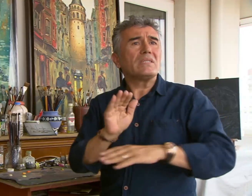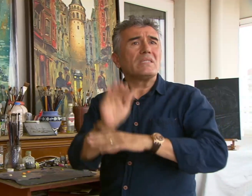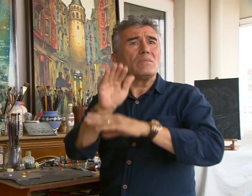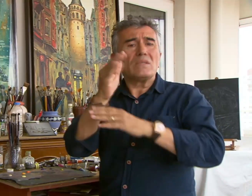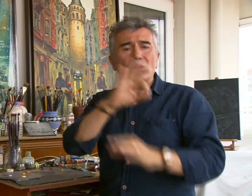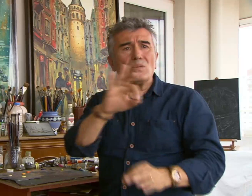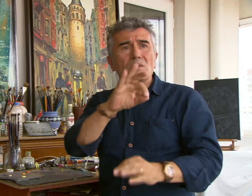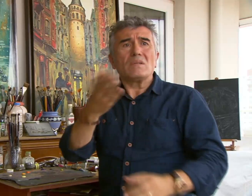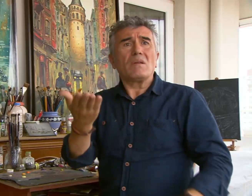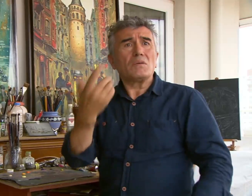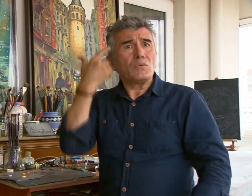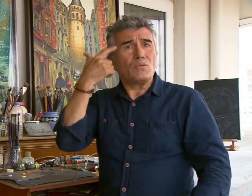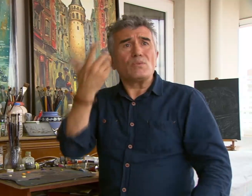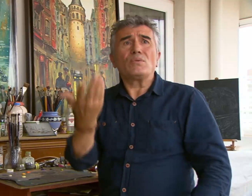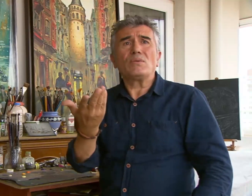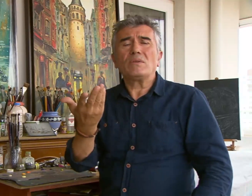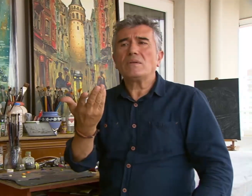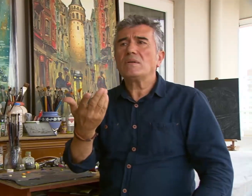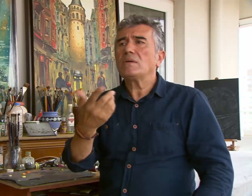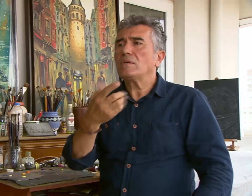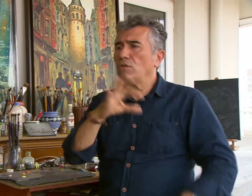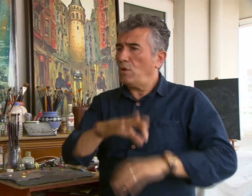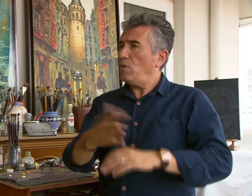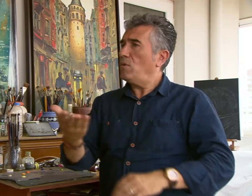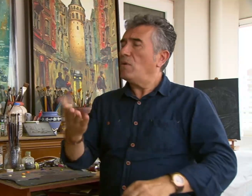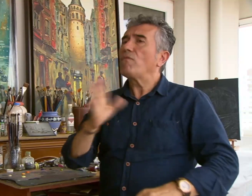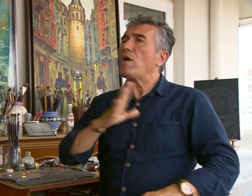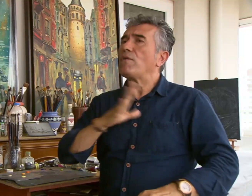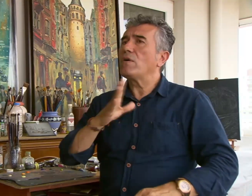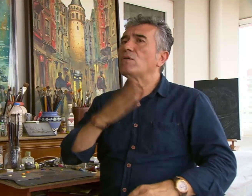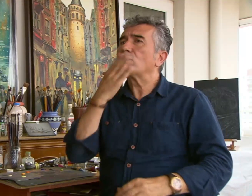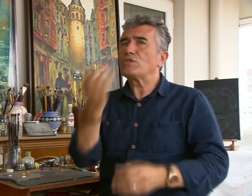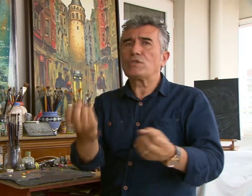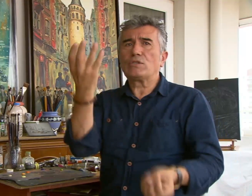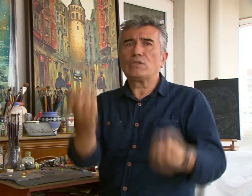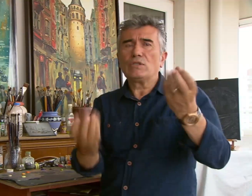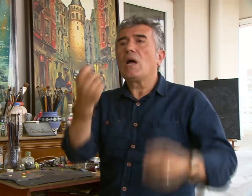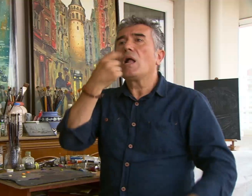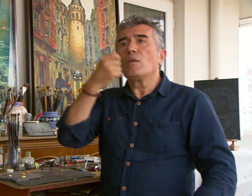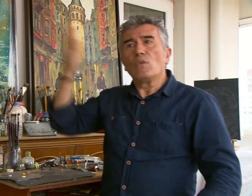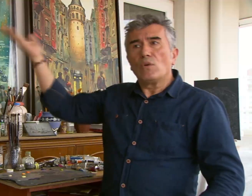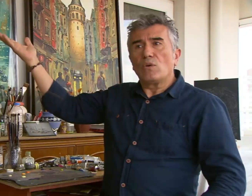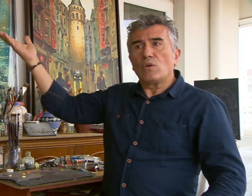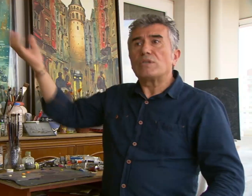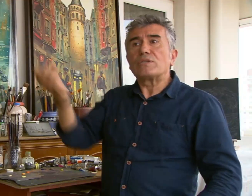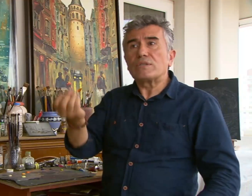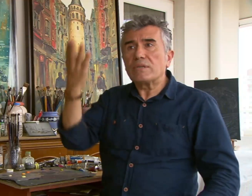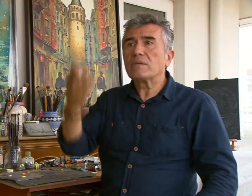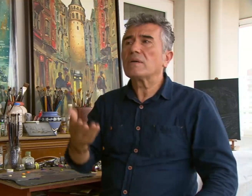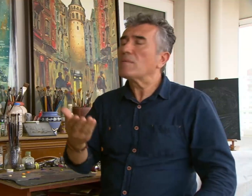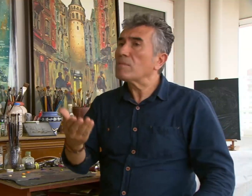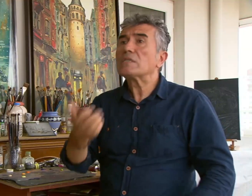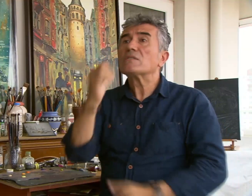ne yapacağız bu çocuk için, neler yapabiliriz diye sorduklarında doktorun tavsiyesi üzerine Ankara'daki okuldan